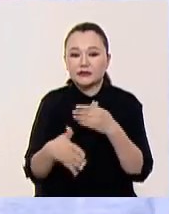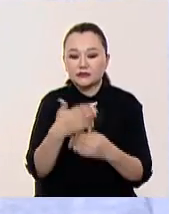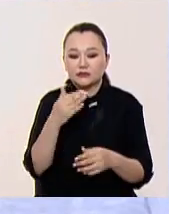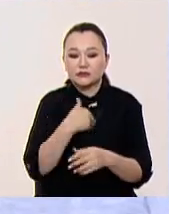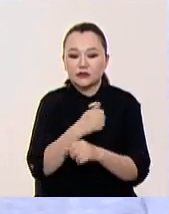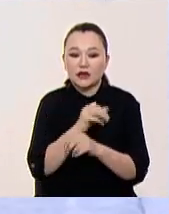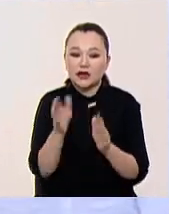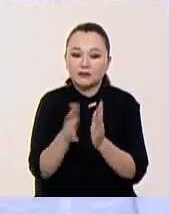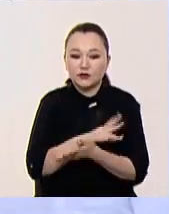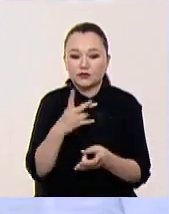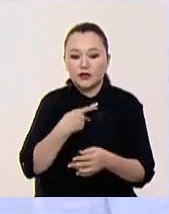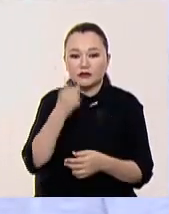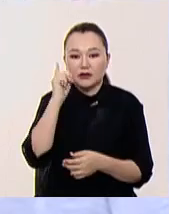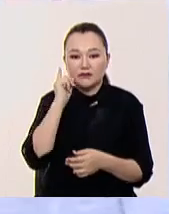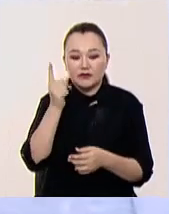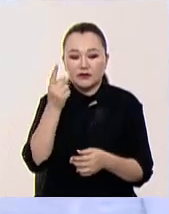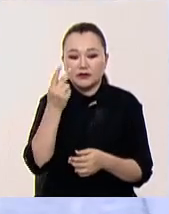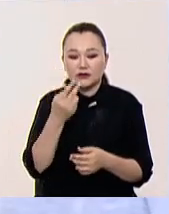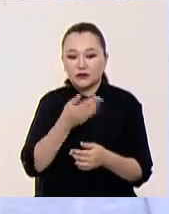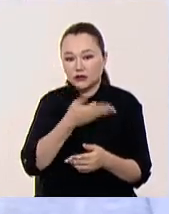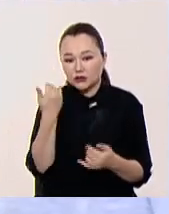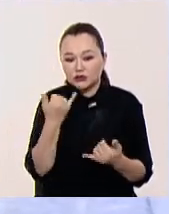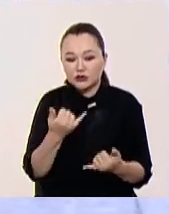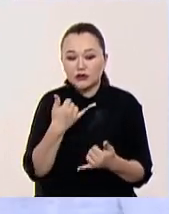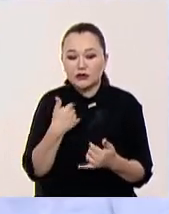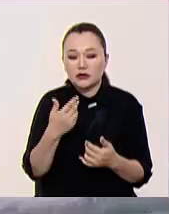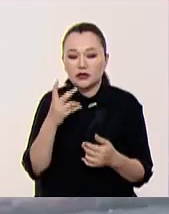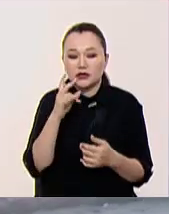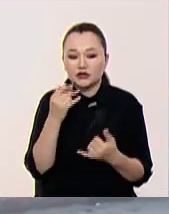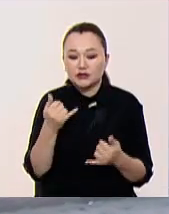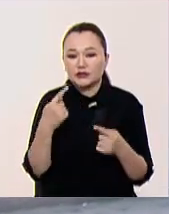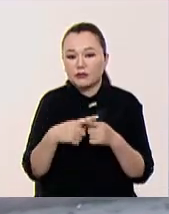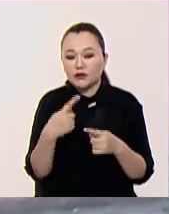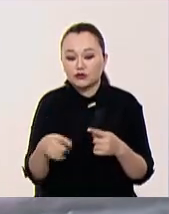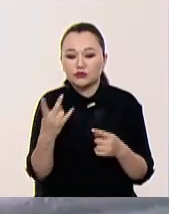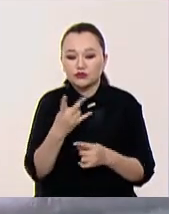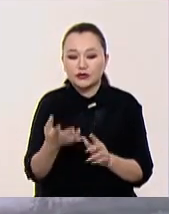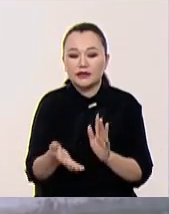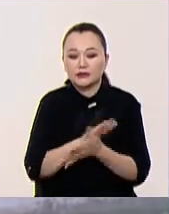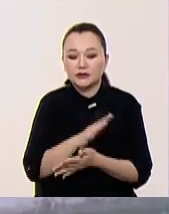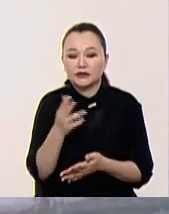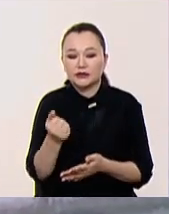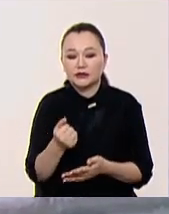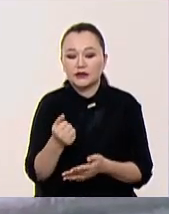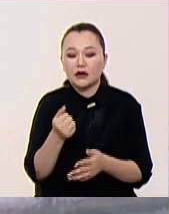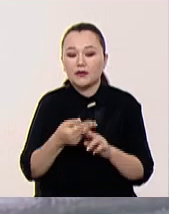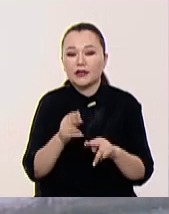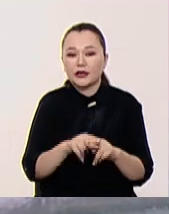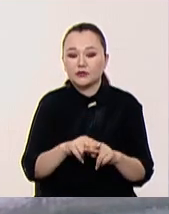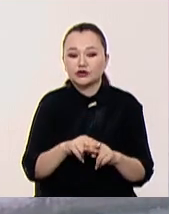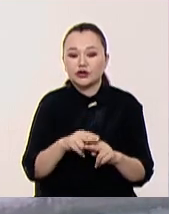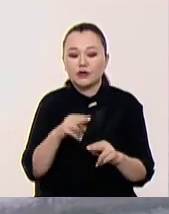как бы не древней цивилизации я считаю что это не рационально в наше время нужно отменить потому что